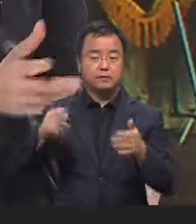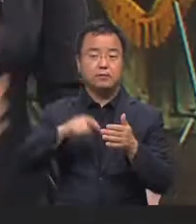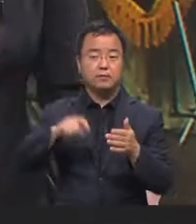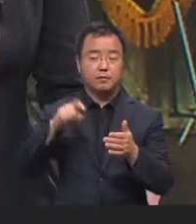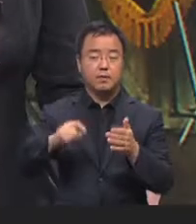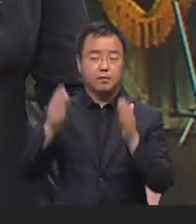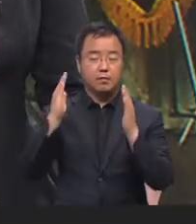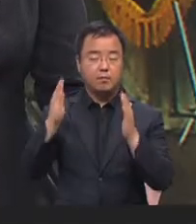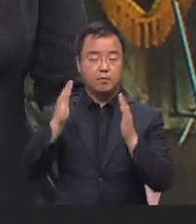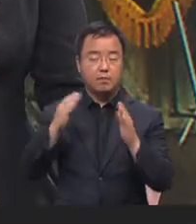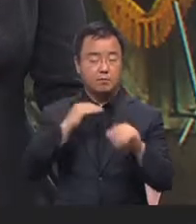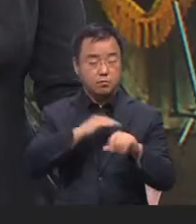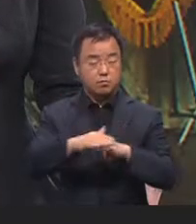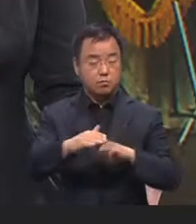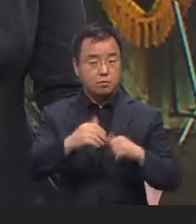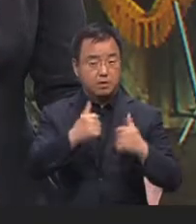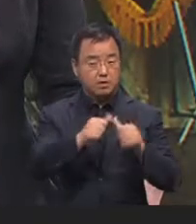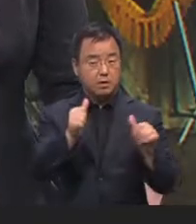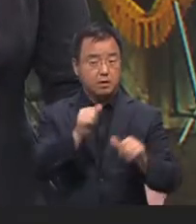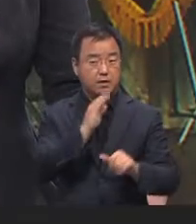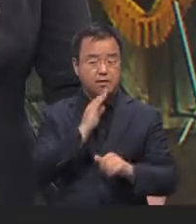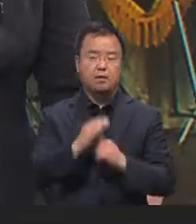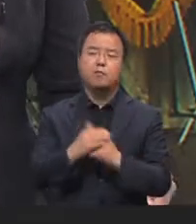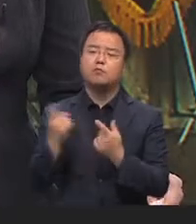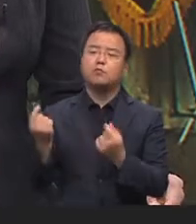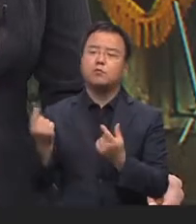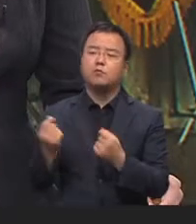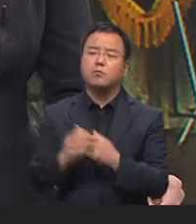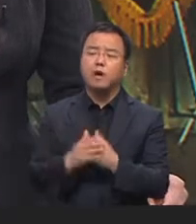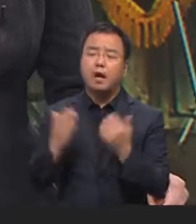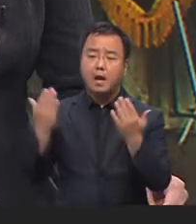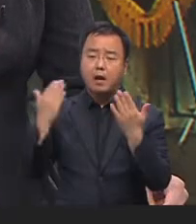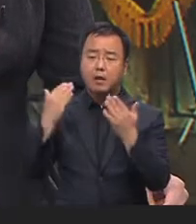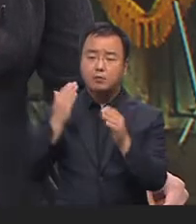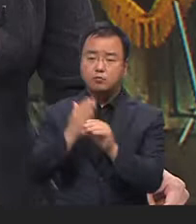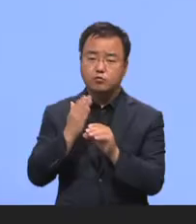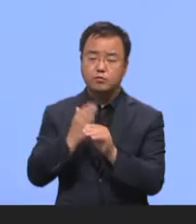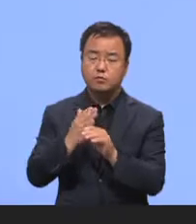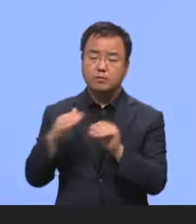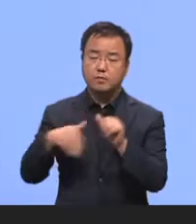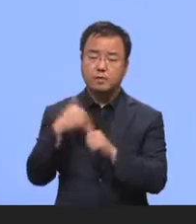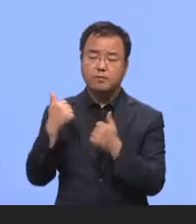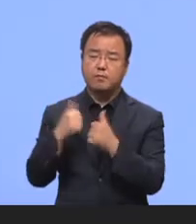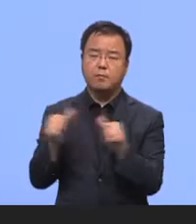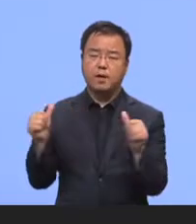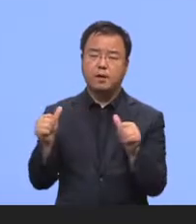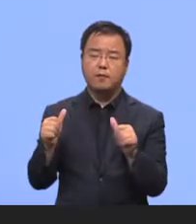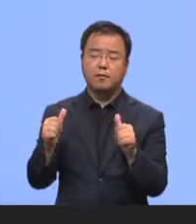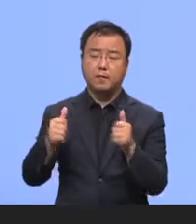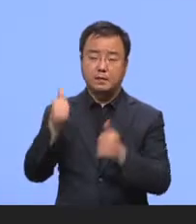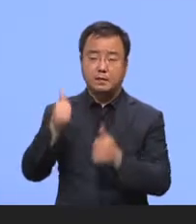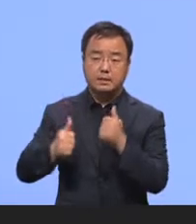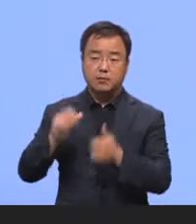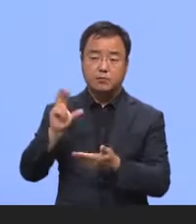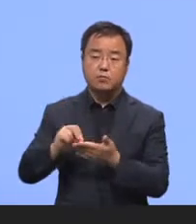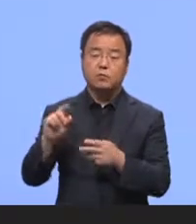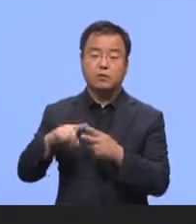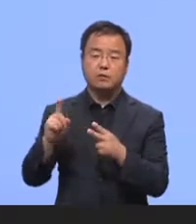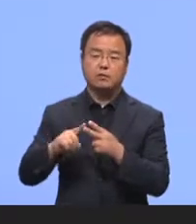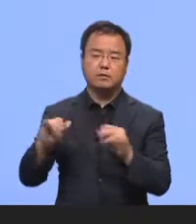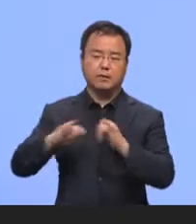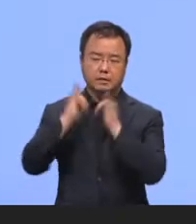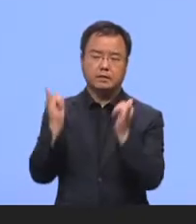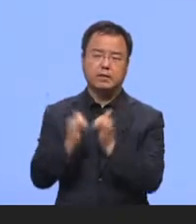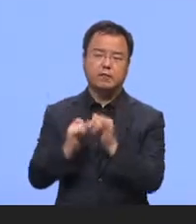를 결국 그렇죠 그 학벌주의 타파 뿐만 아니라 입시제도 문제라든지 사회 전반의 문제를